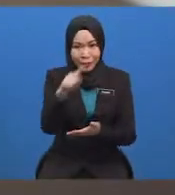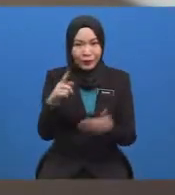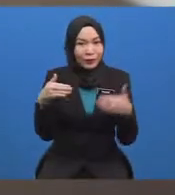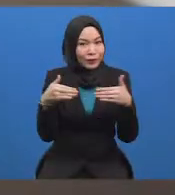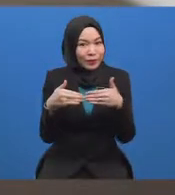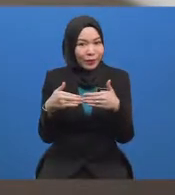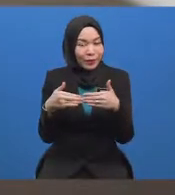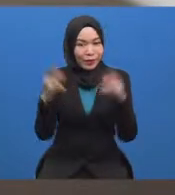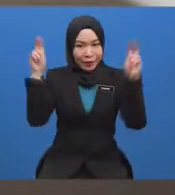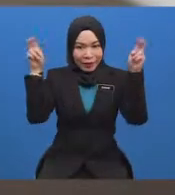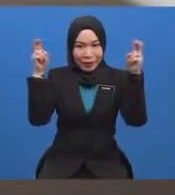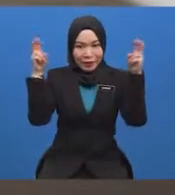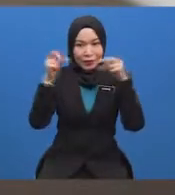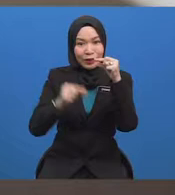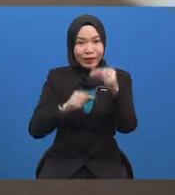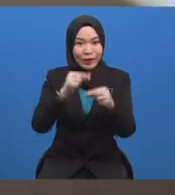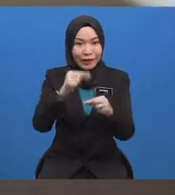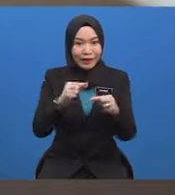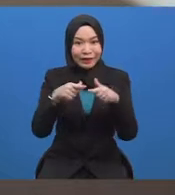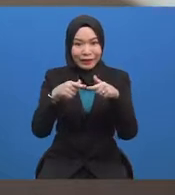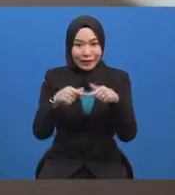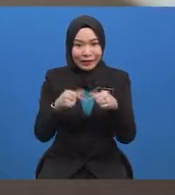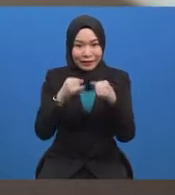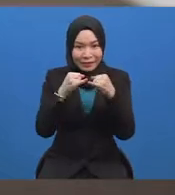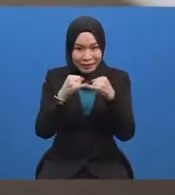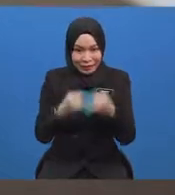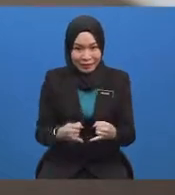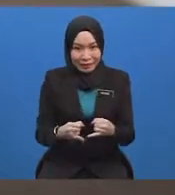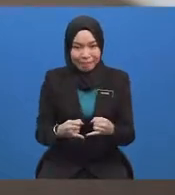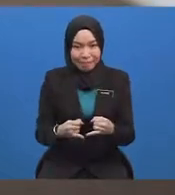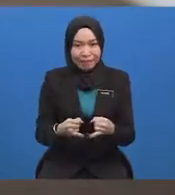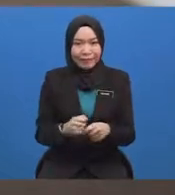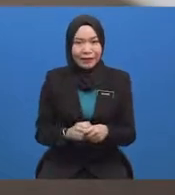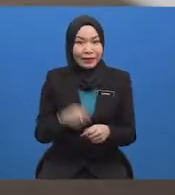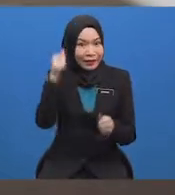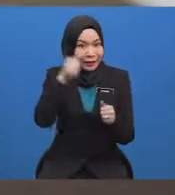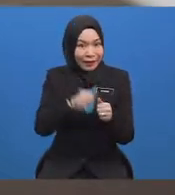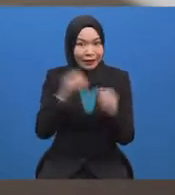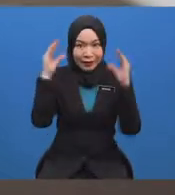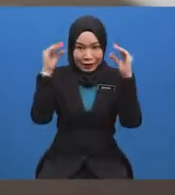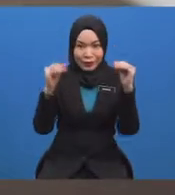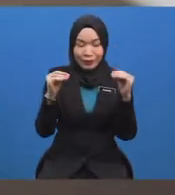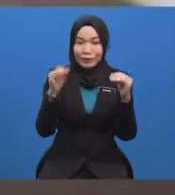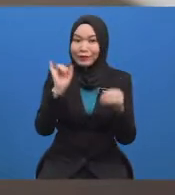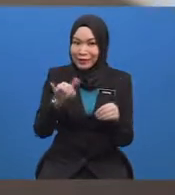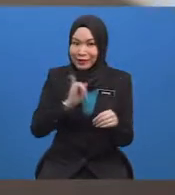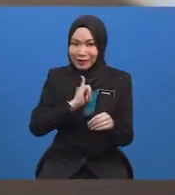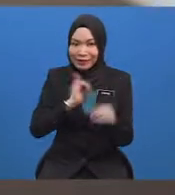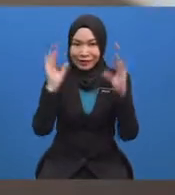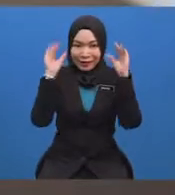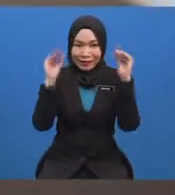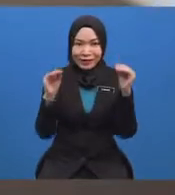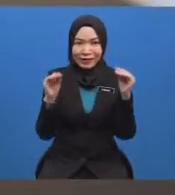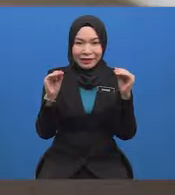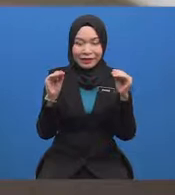topik gerakan jisim adakah anda masih ingat kepada ceguk Iya sayalah cekgu sanbaka